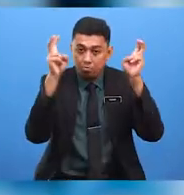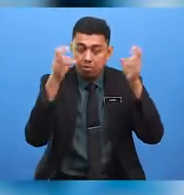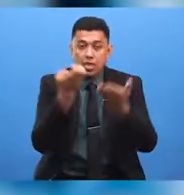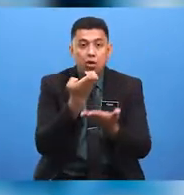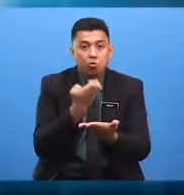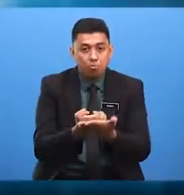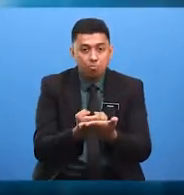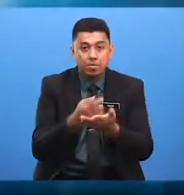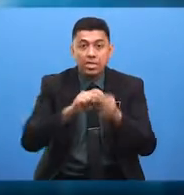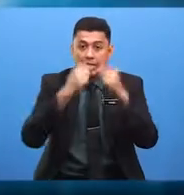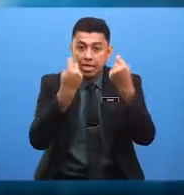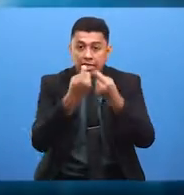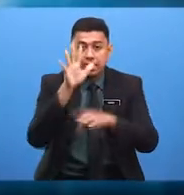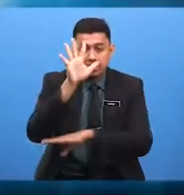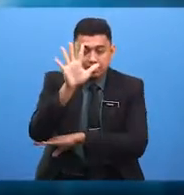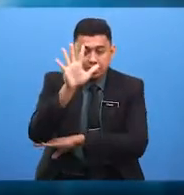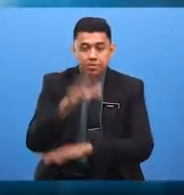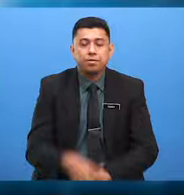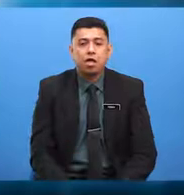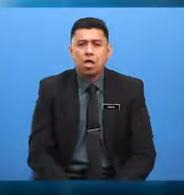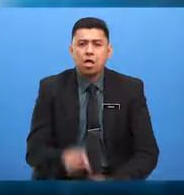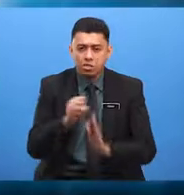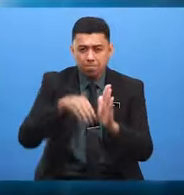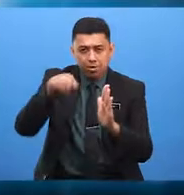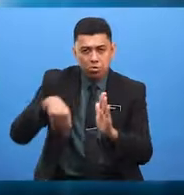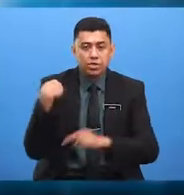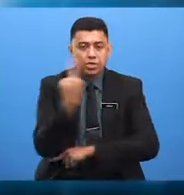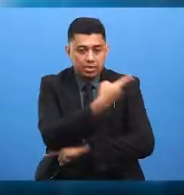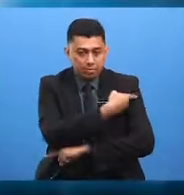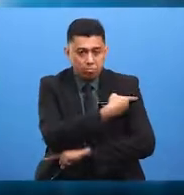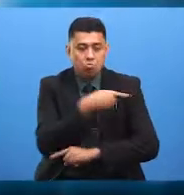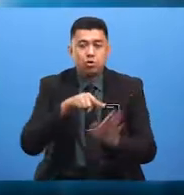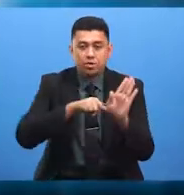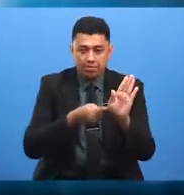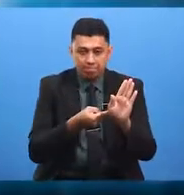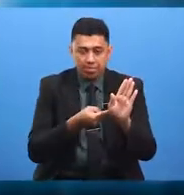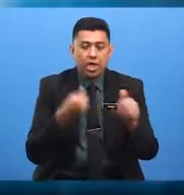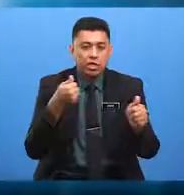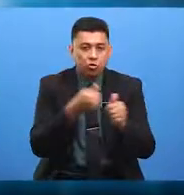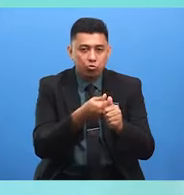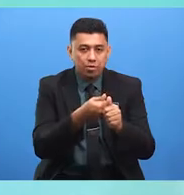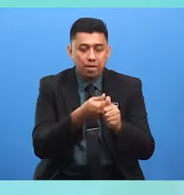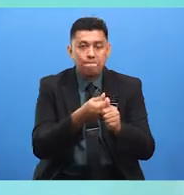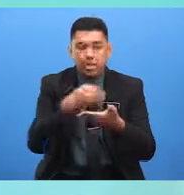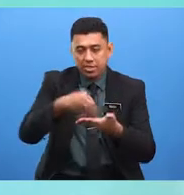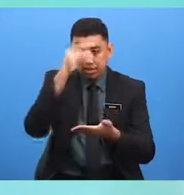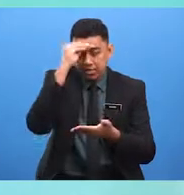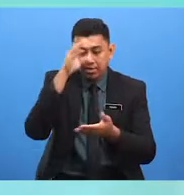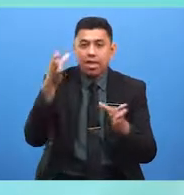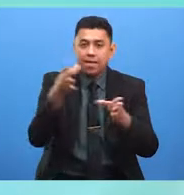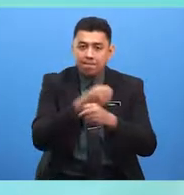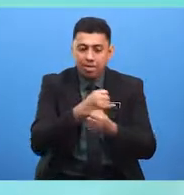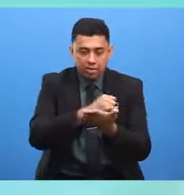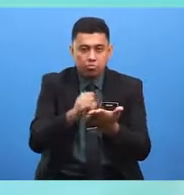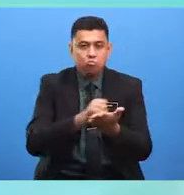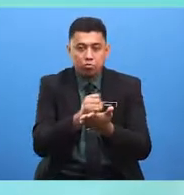5 Sebelum kita mulai saya mohon semua yang mengikuti siaran pada hari ini dapat mengimbas